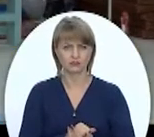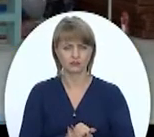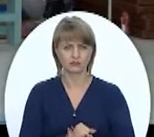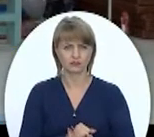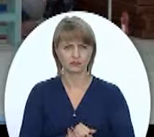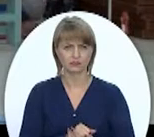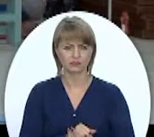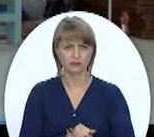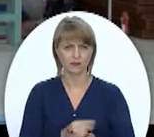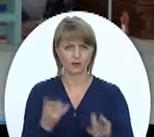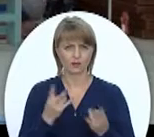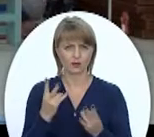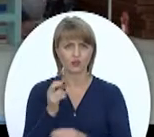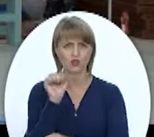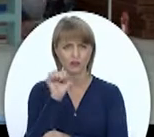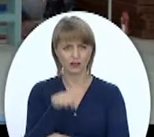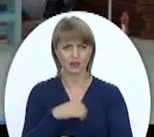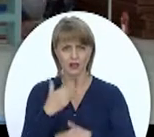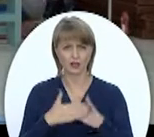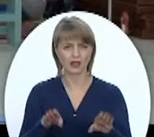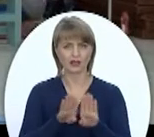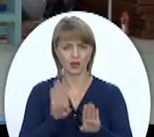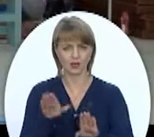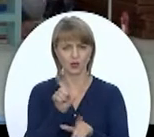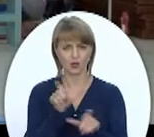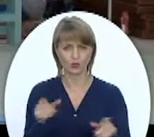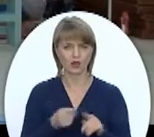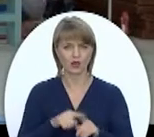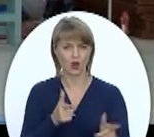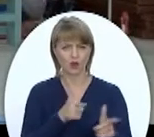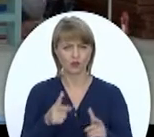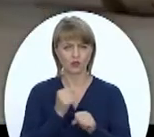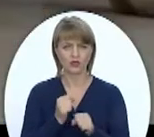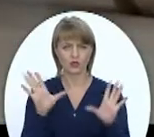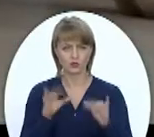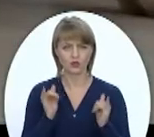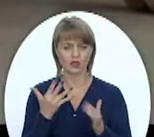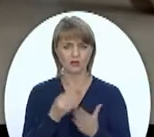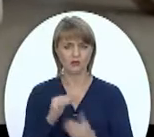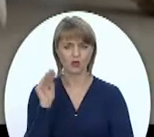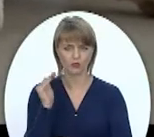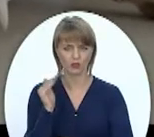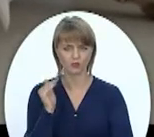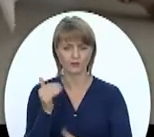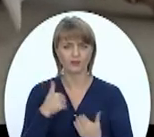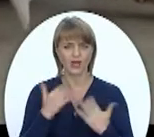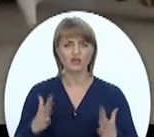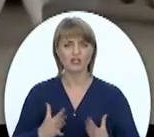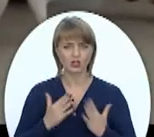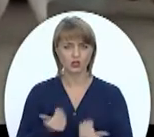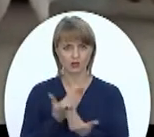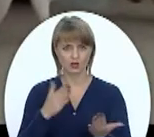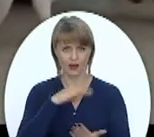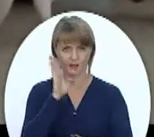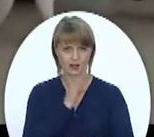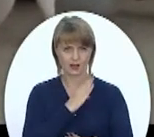ну, надо преклоняться перед такими людьми, которые готовы сделать все для своего ребенка. Я восхищаюсь их